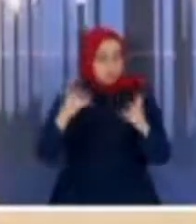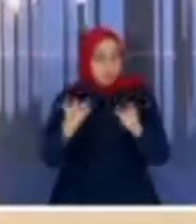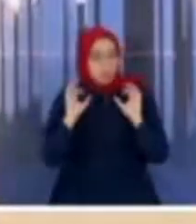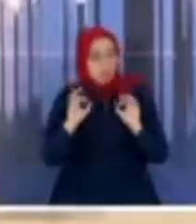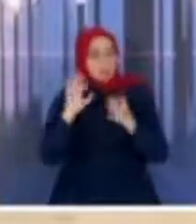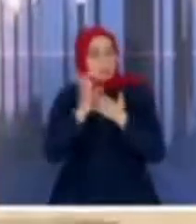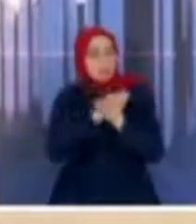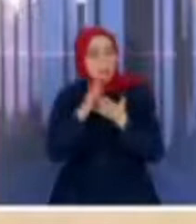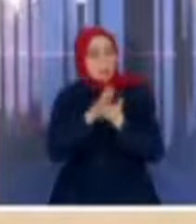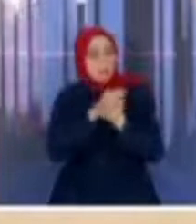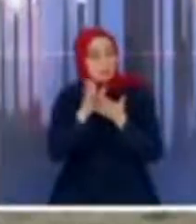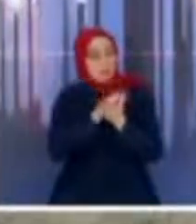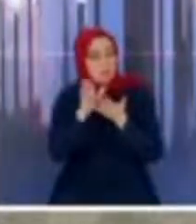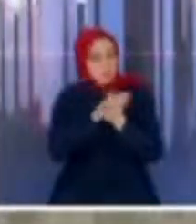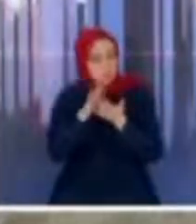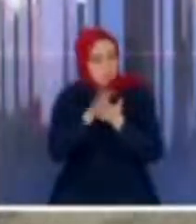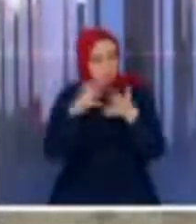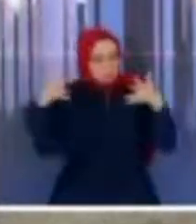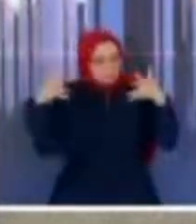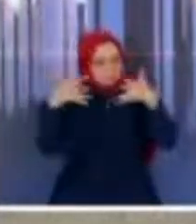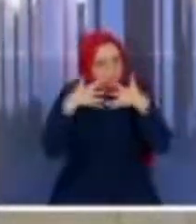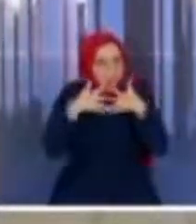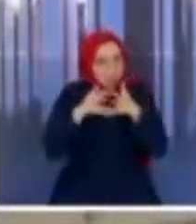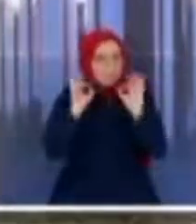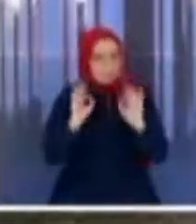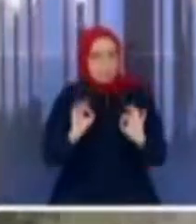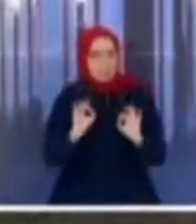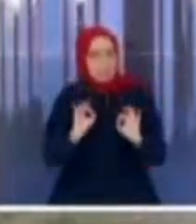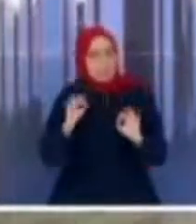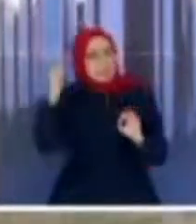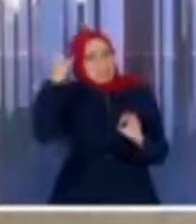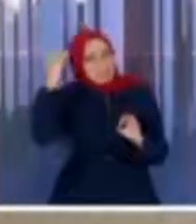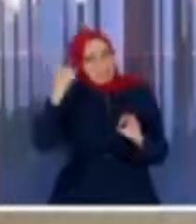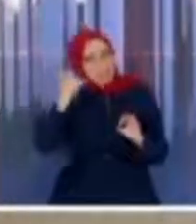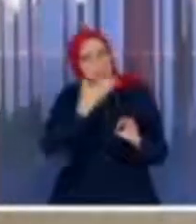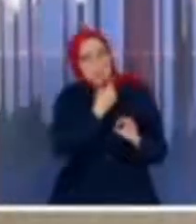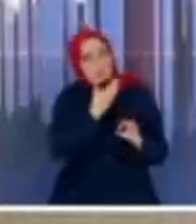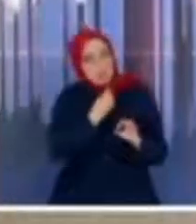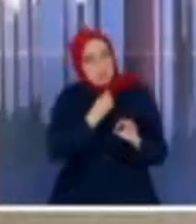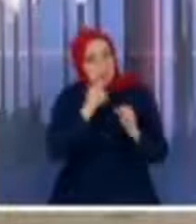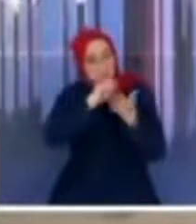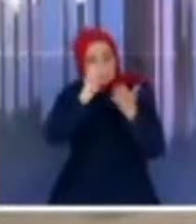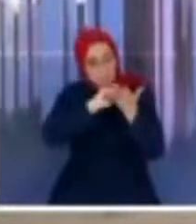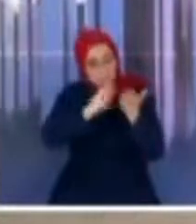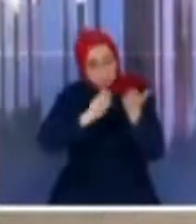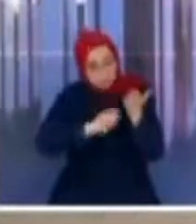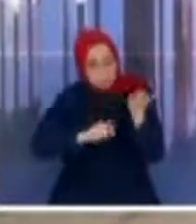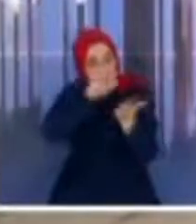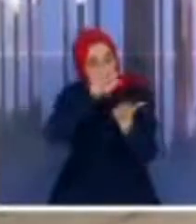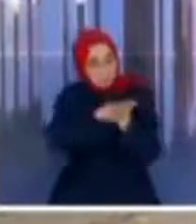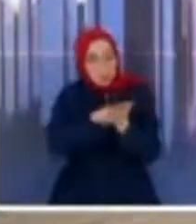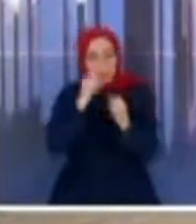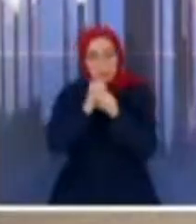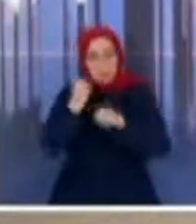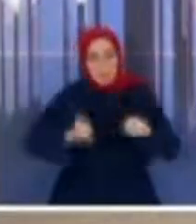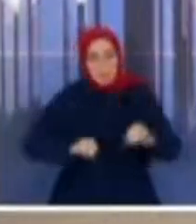مش نقولوا المشروع مش متكامل، اش معناها؟ يعني اللي كنا نسميو فيهم الامثله ذوما لازمهم يتكتبوا على ورقه، لازمنا نقولوا انه هاو الخدمات